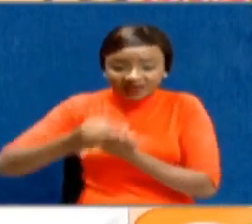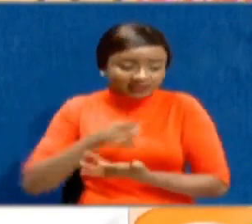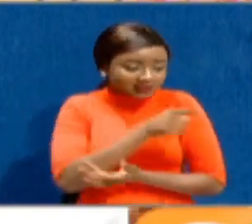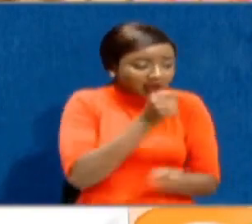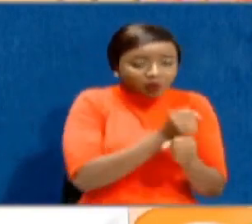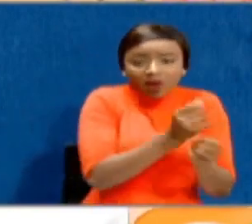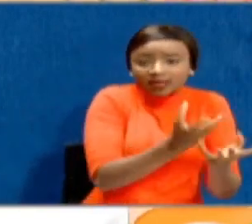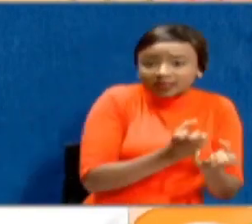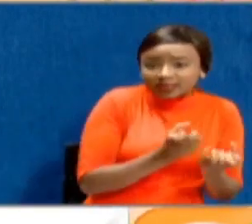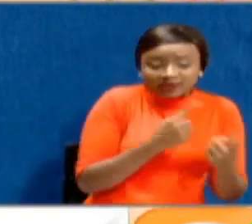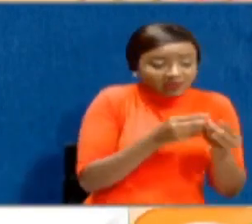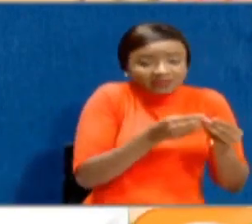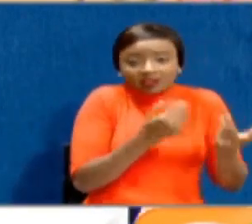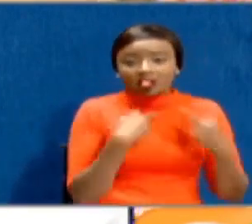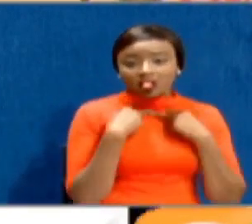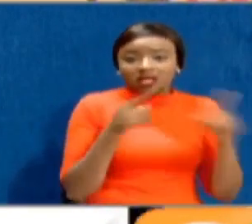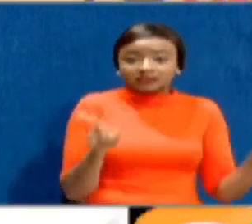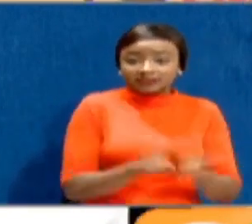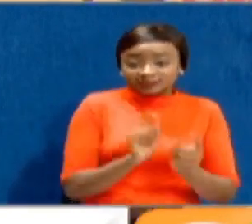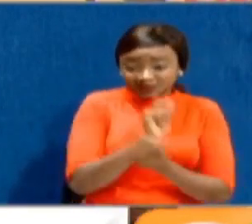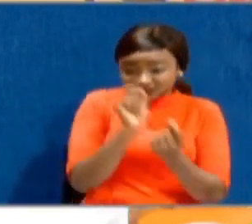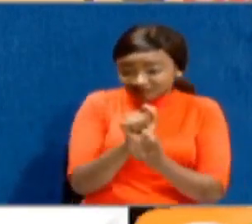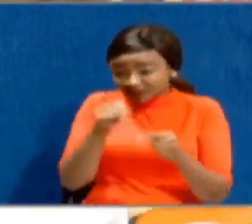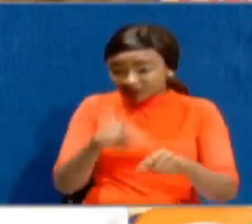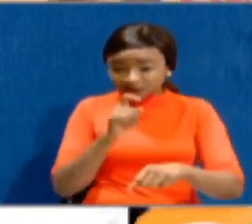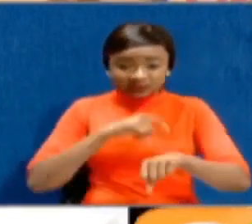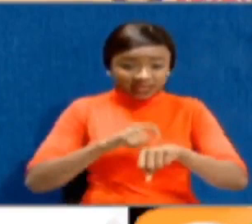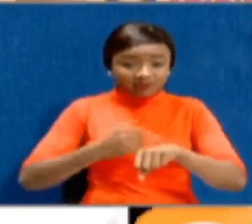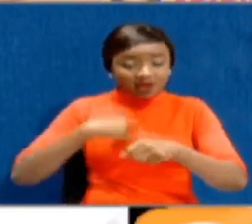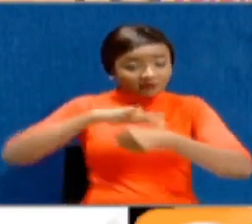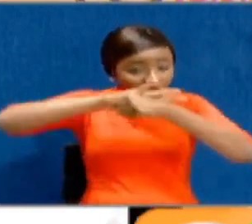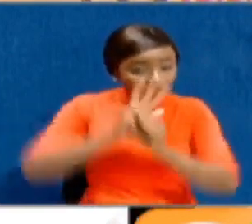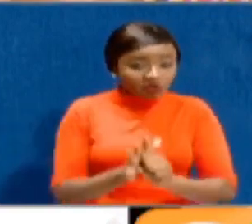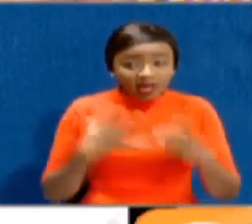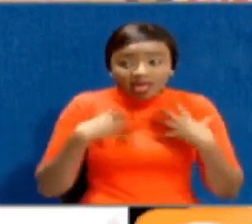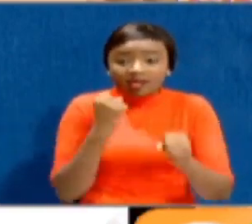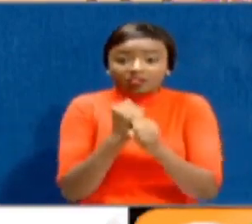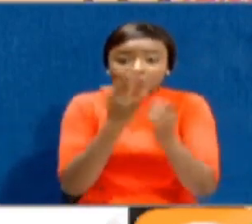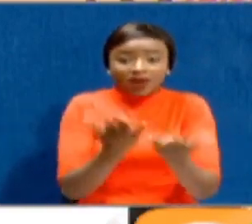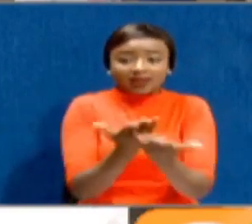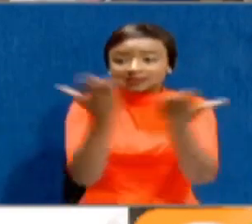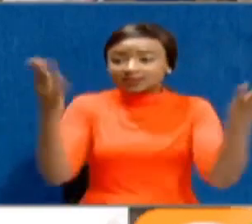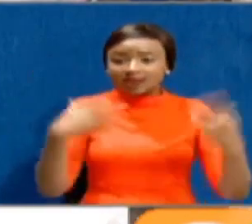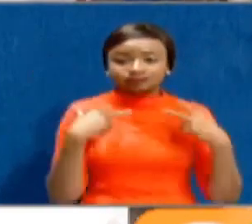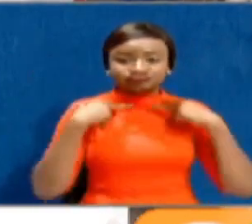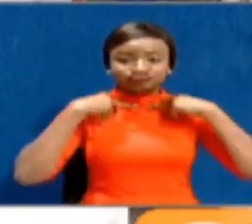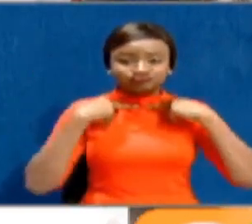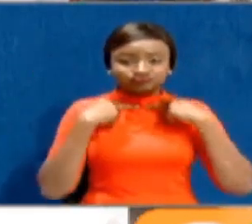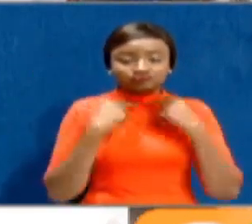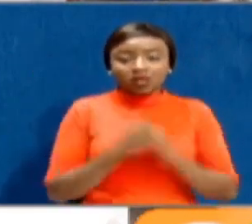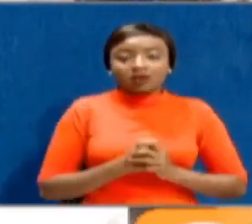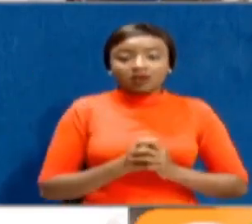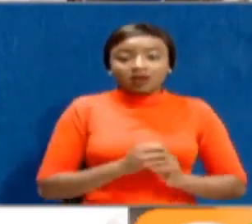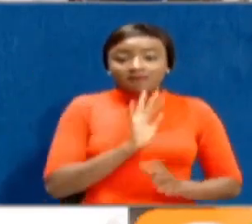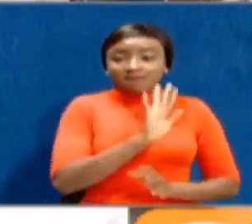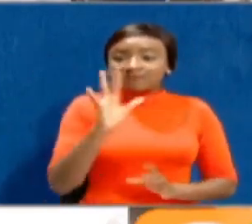is required, especially now that we are dealing with COVID and our health workers are quite strained. Gavana Oparanya